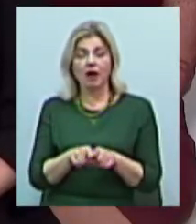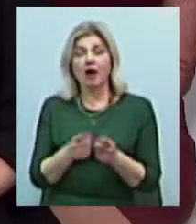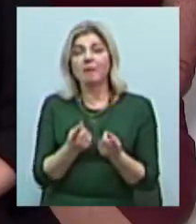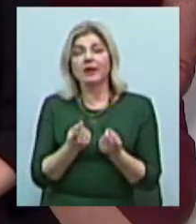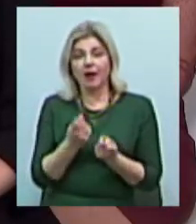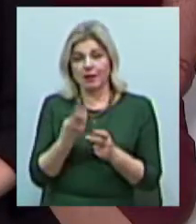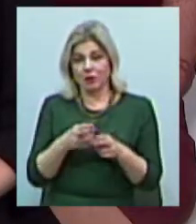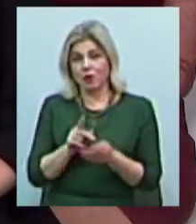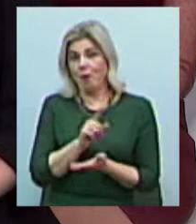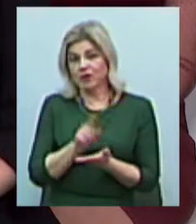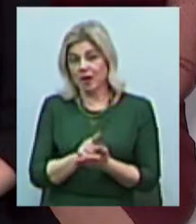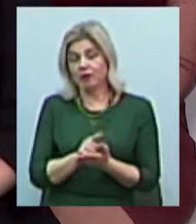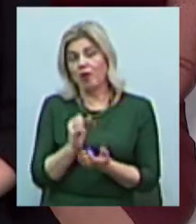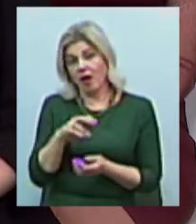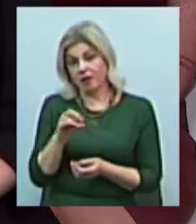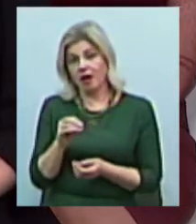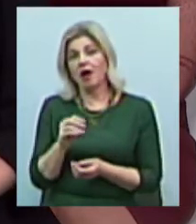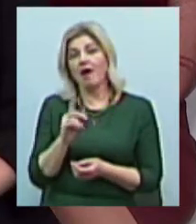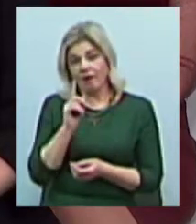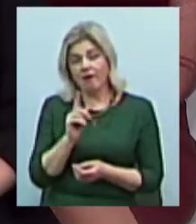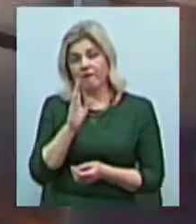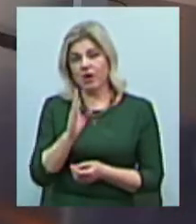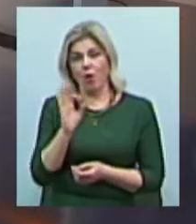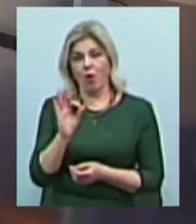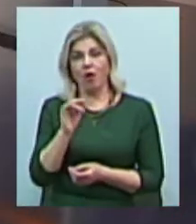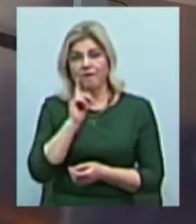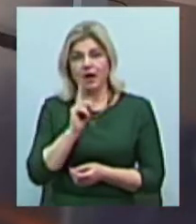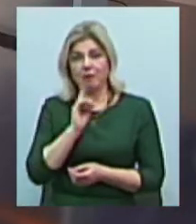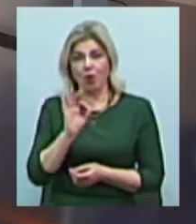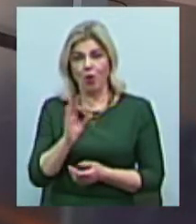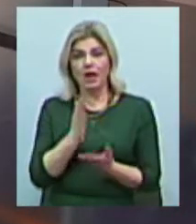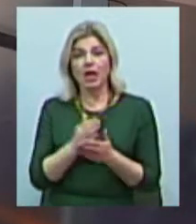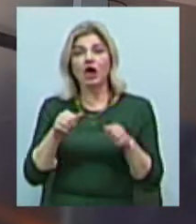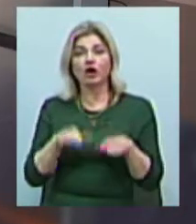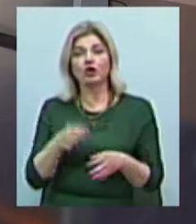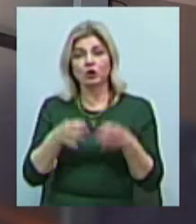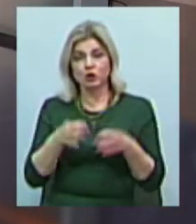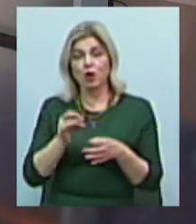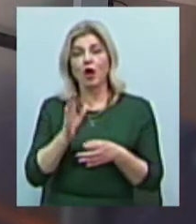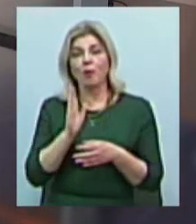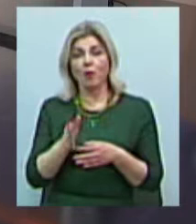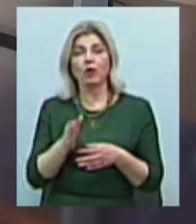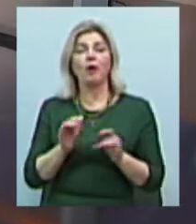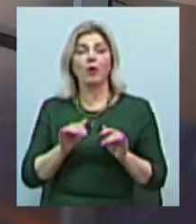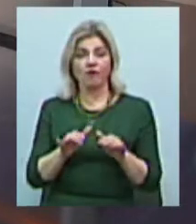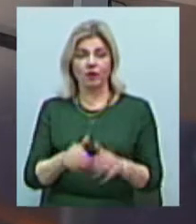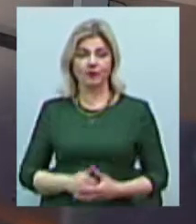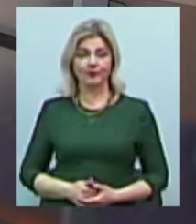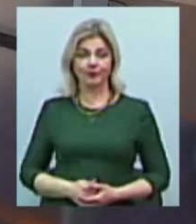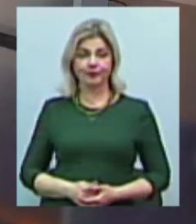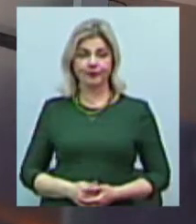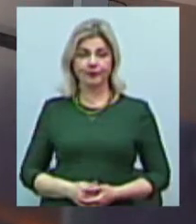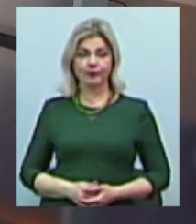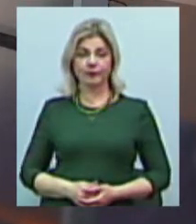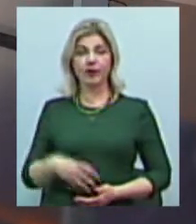але тому ВО. Ну, тому не назначають, бо є рішення суду і є кримінальне провадження. Андрій, будь ласка, останнє запитання. Деяке